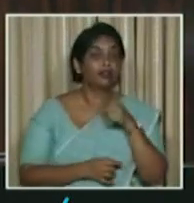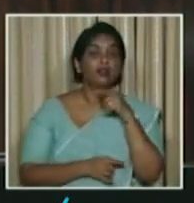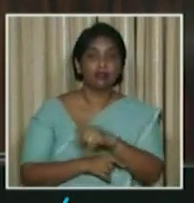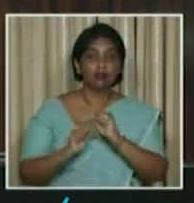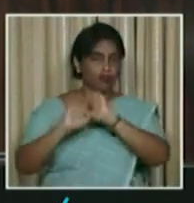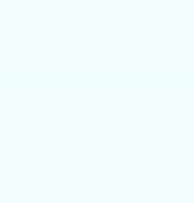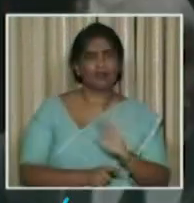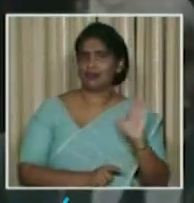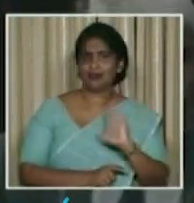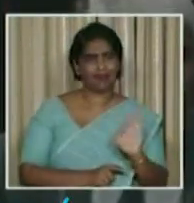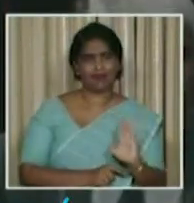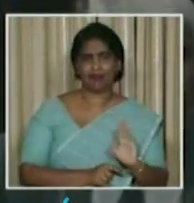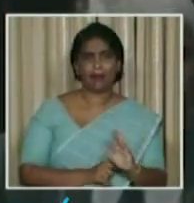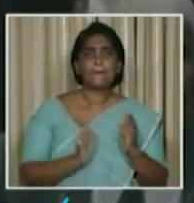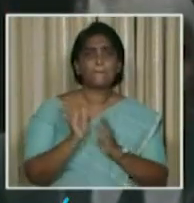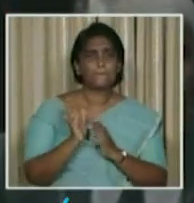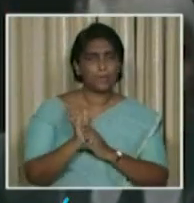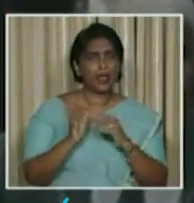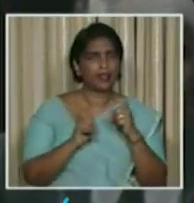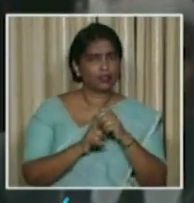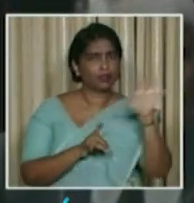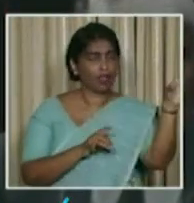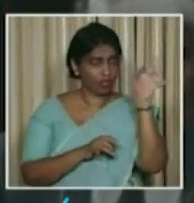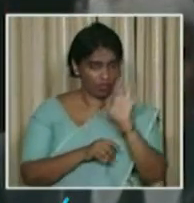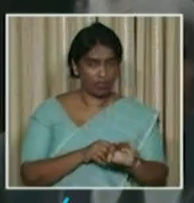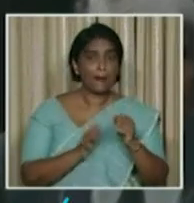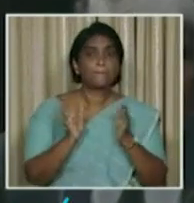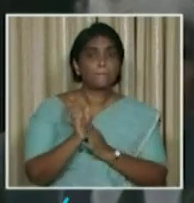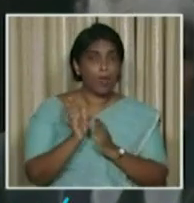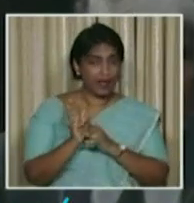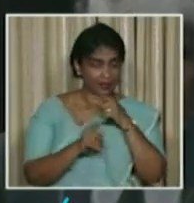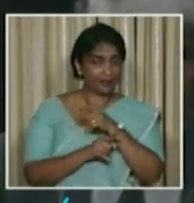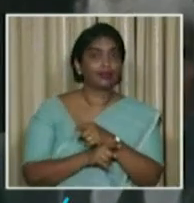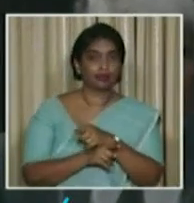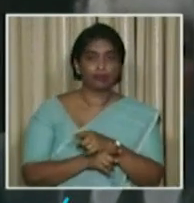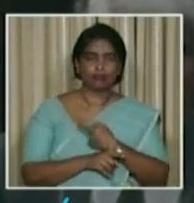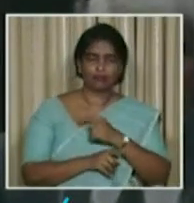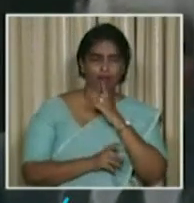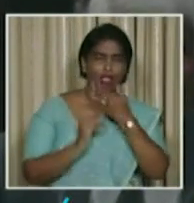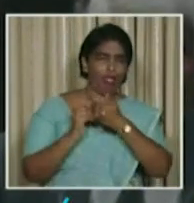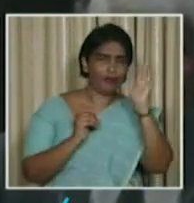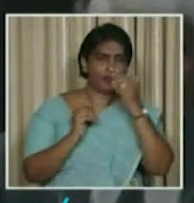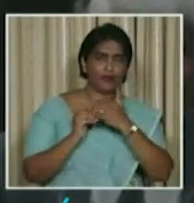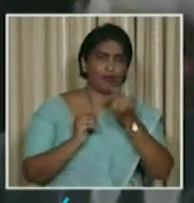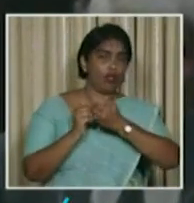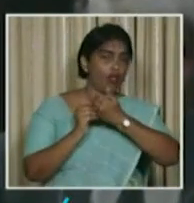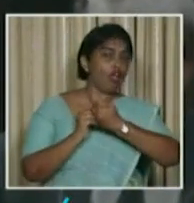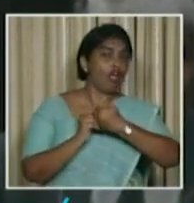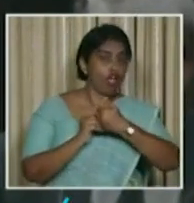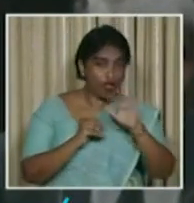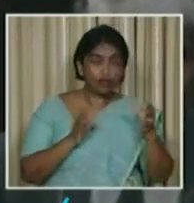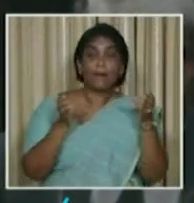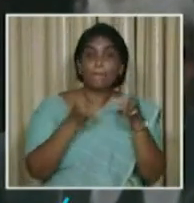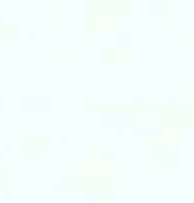පිරිස කටයුතු කරන්න හදන්නේ. මයන්ත දිසානායක පත් කරාම මයන්ත දිසානායකව බලහත්කාරයෙන් ඒ තනතුරෙන් අයින් කරන්නේ